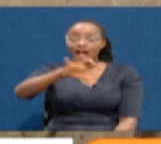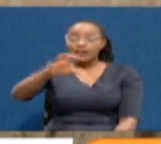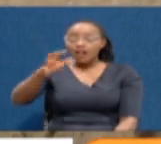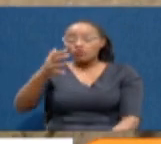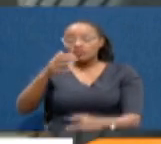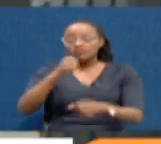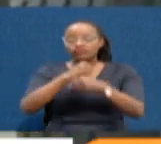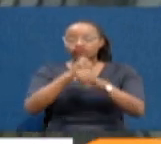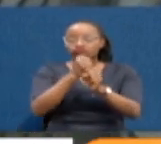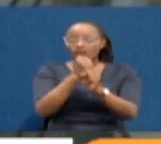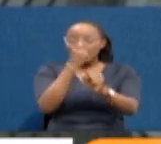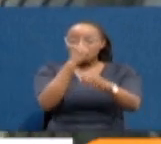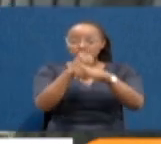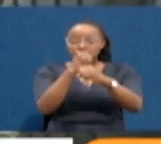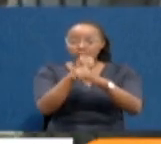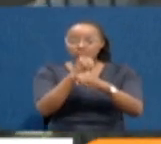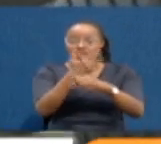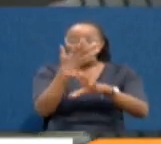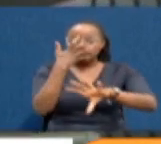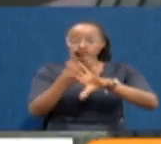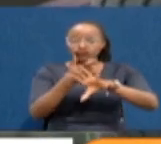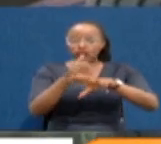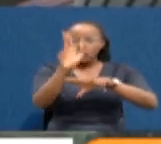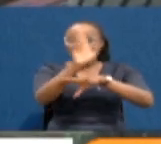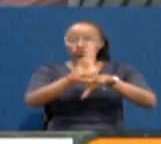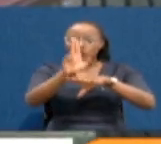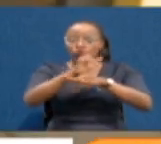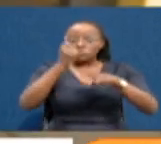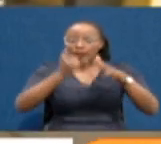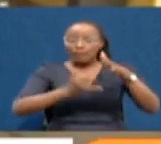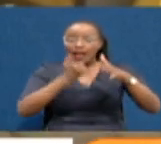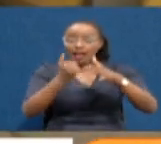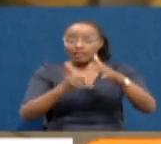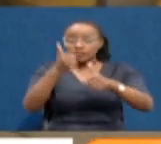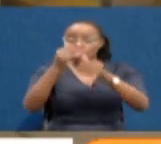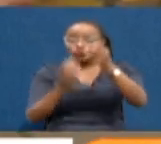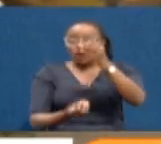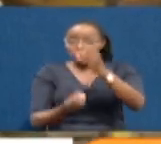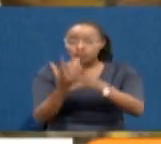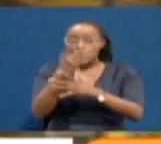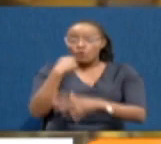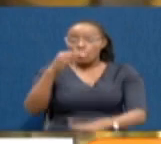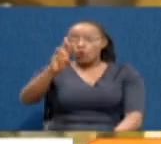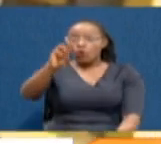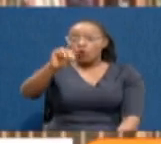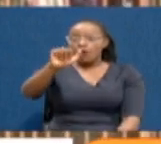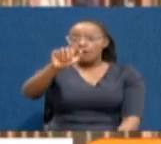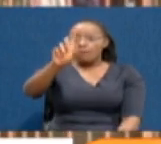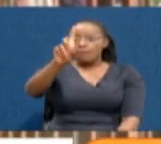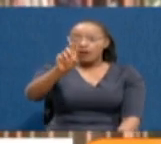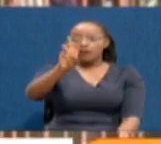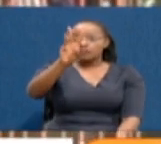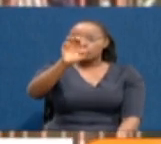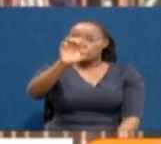Mafundi hapa wakitumia matofali geita yanayotengenezwa kwa kutumia mashine iliyobuniwa na Maxwel Omondi.